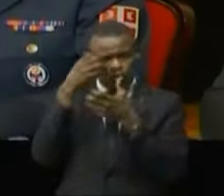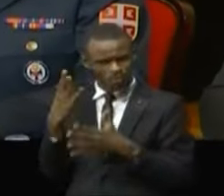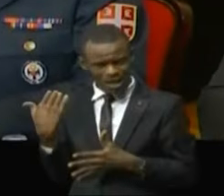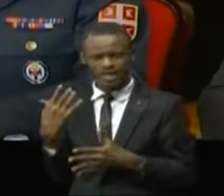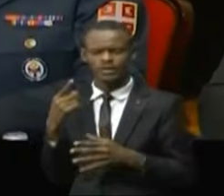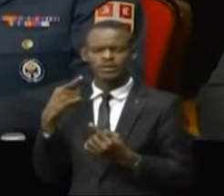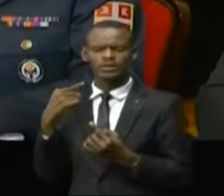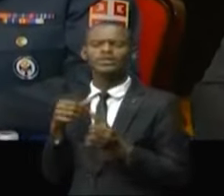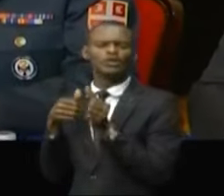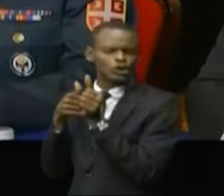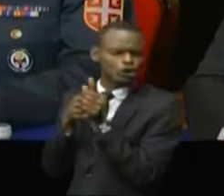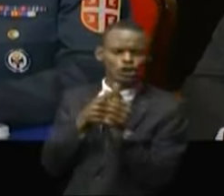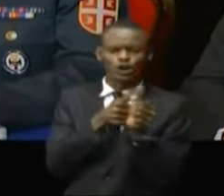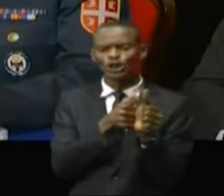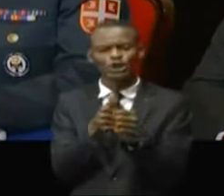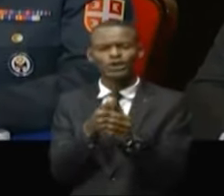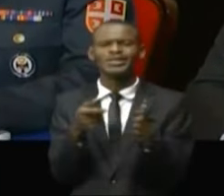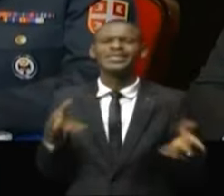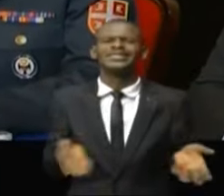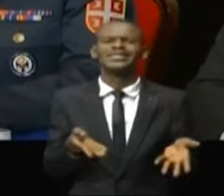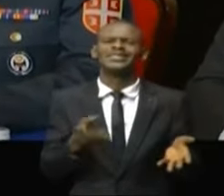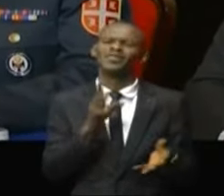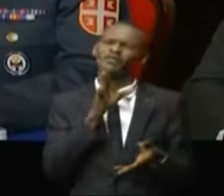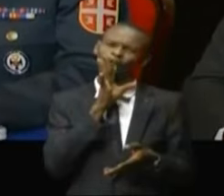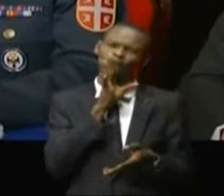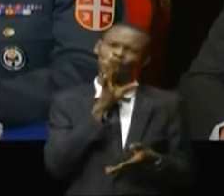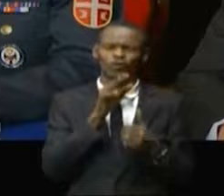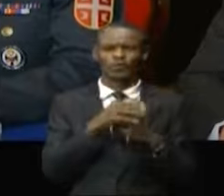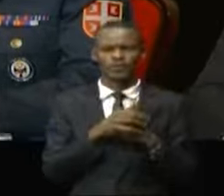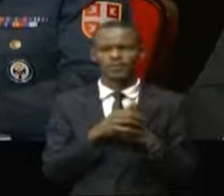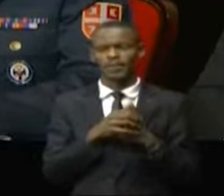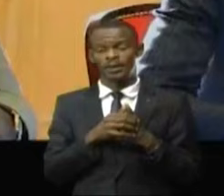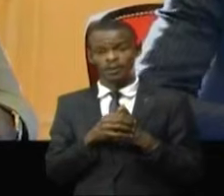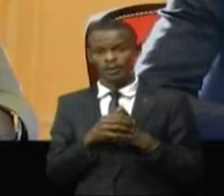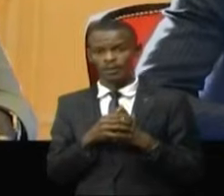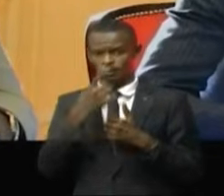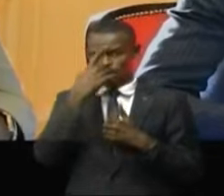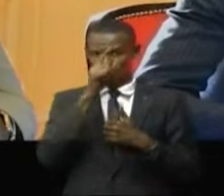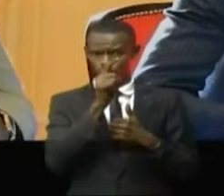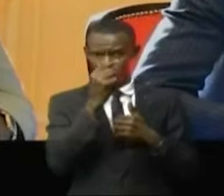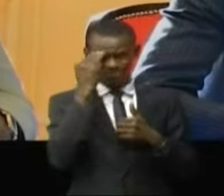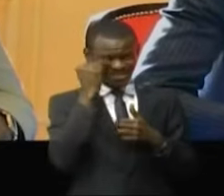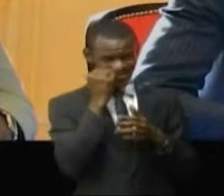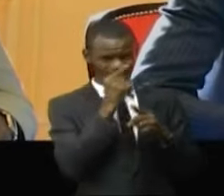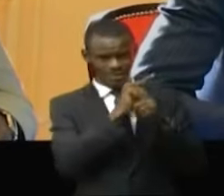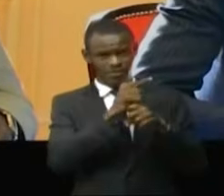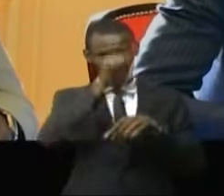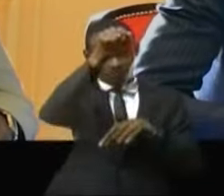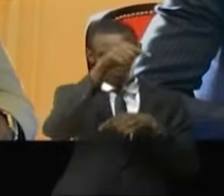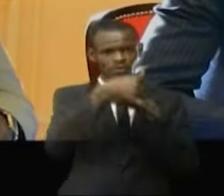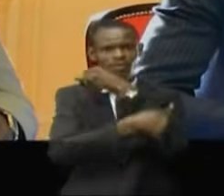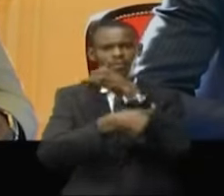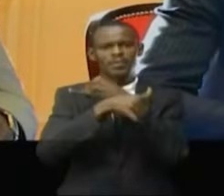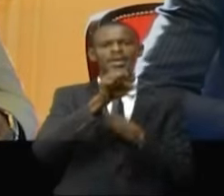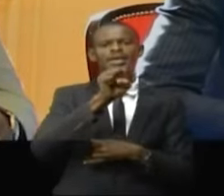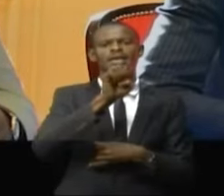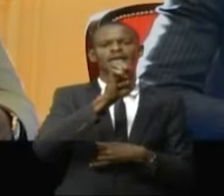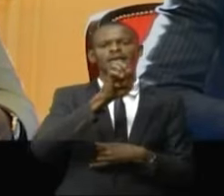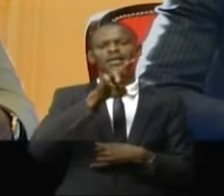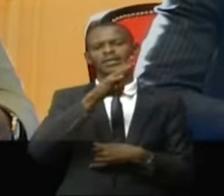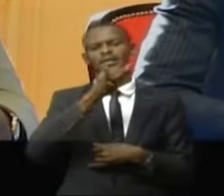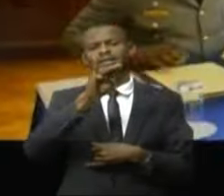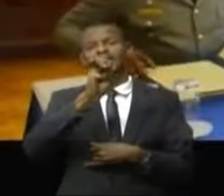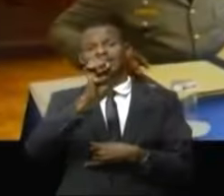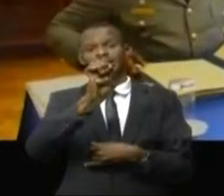Pour le ministre serbe de la Défense, Nemanja Starovic, par cet accord de coopération en matière de